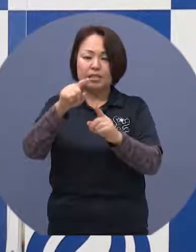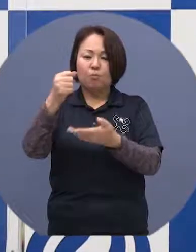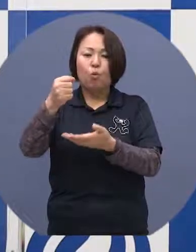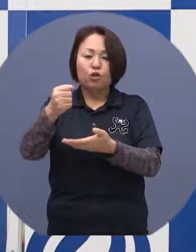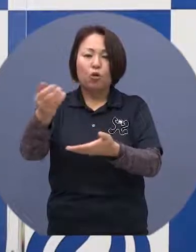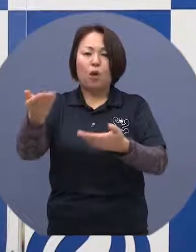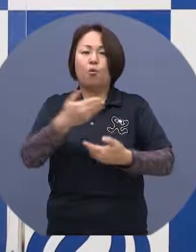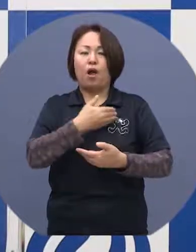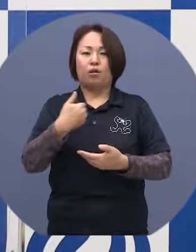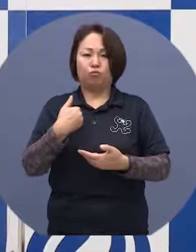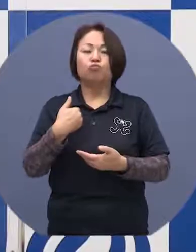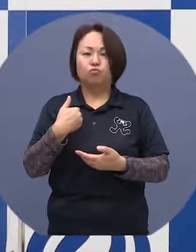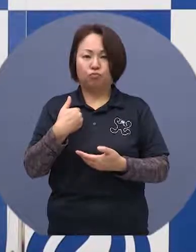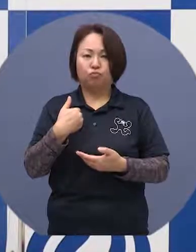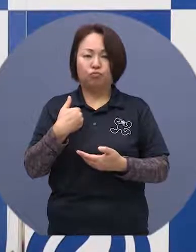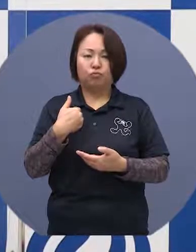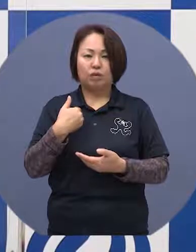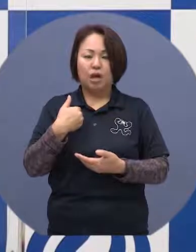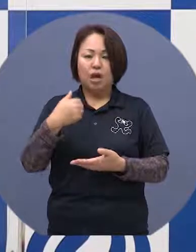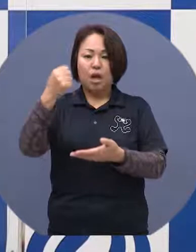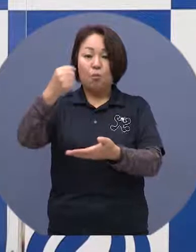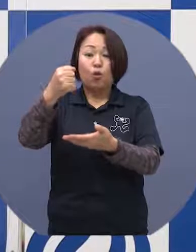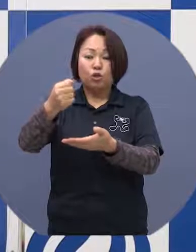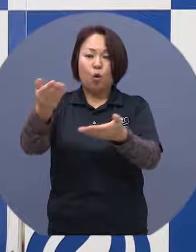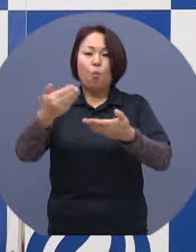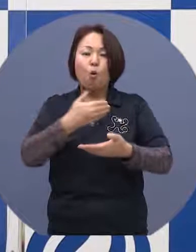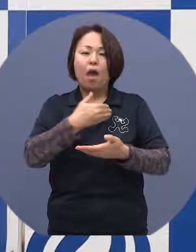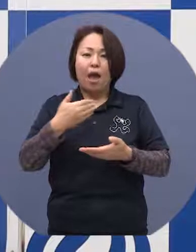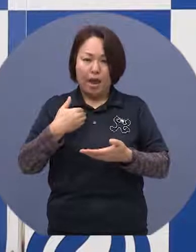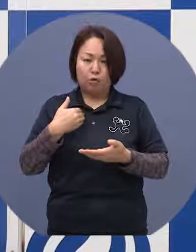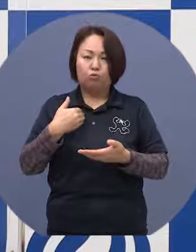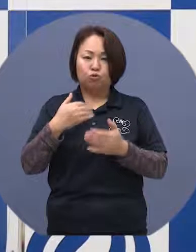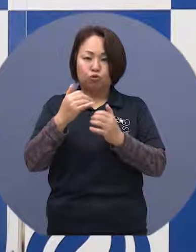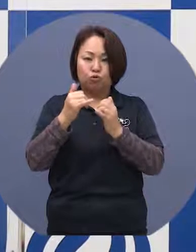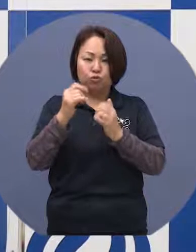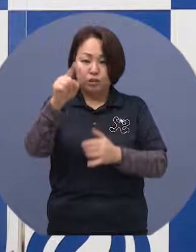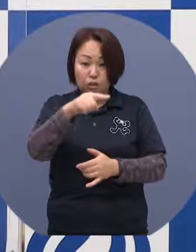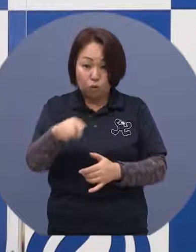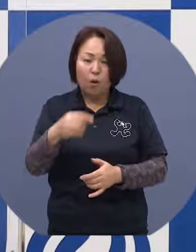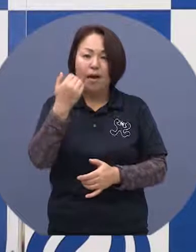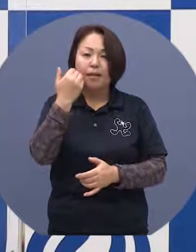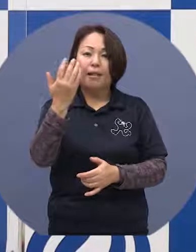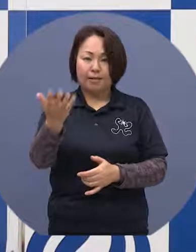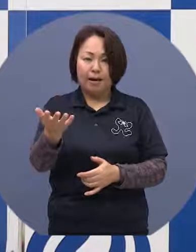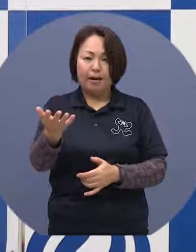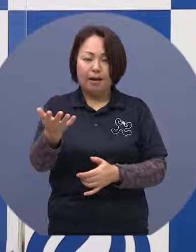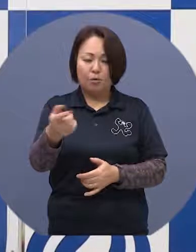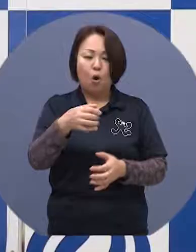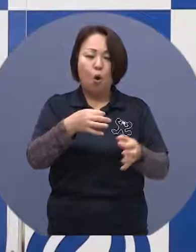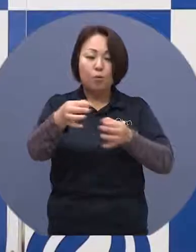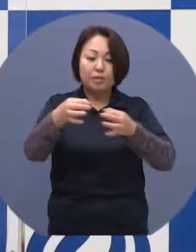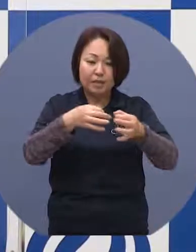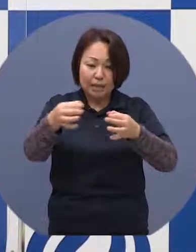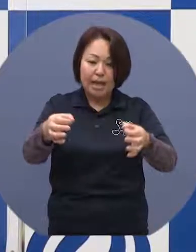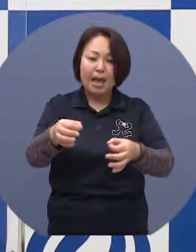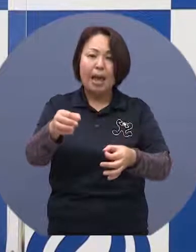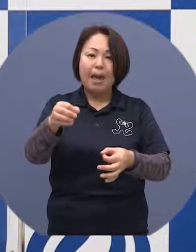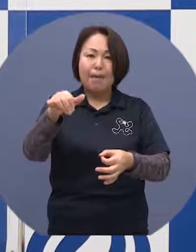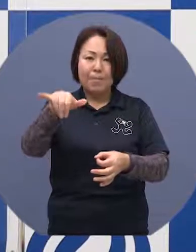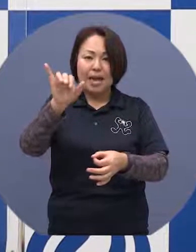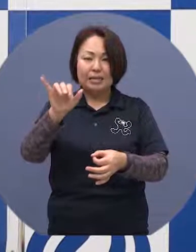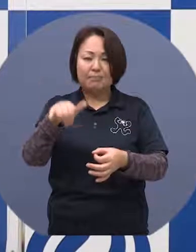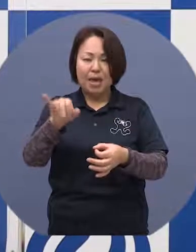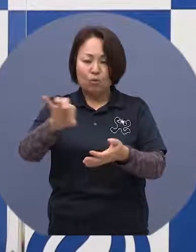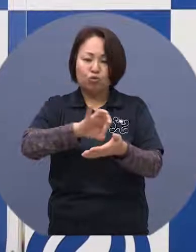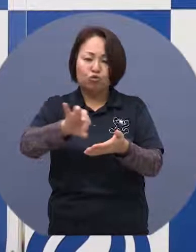をさせていただく対象者につきましたではそれぞれの対象店舗でお買い物された方ということになっております